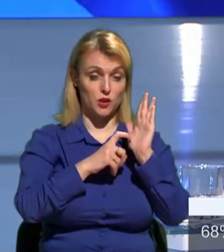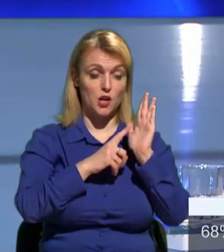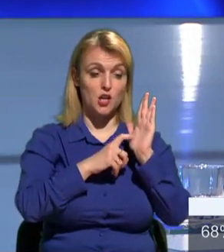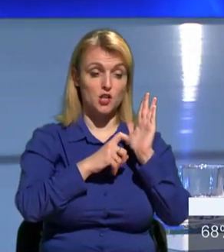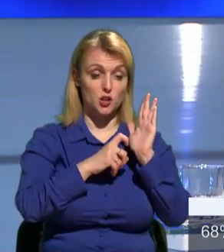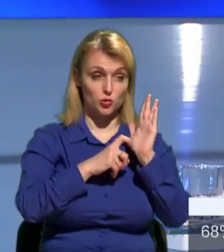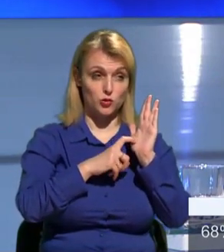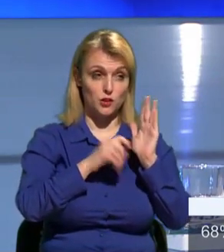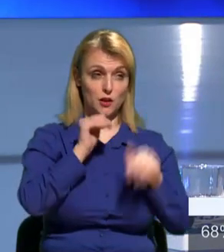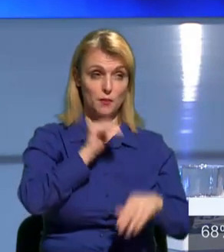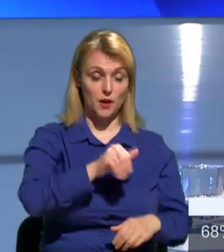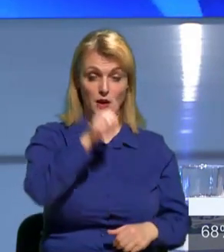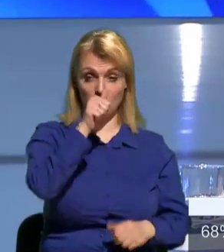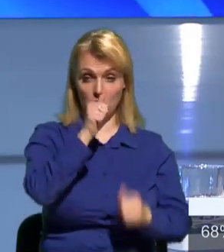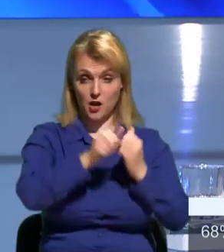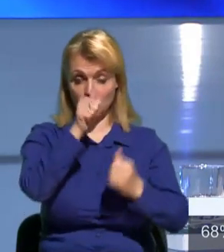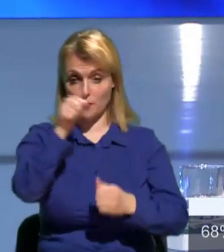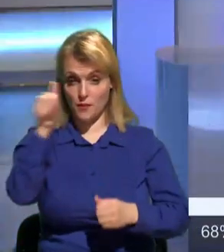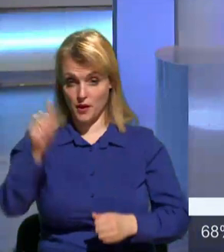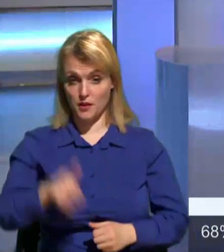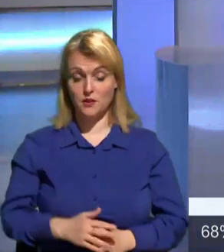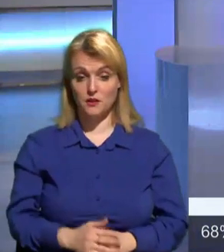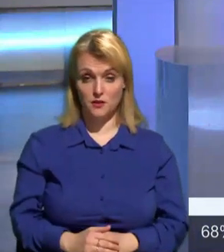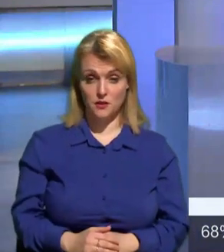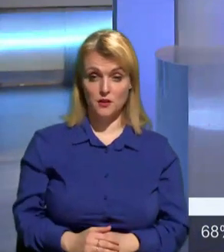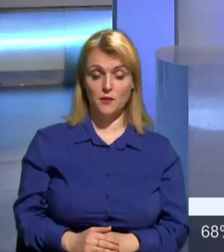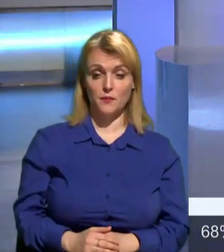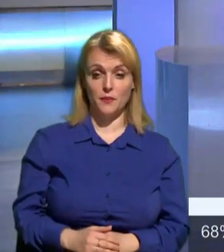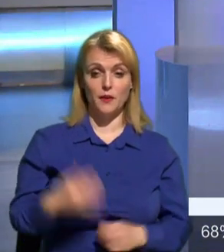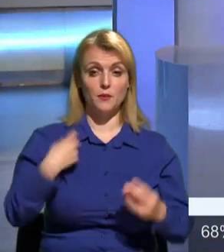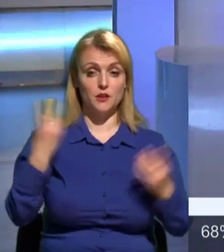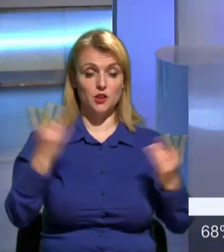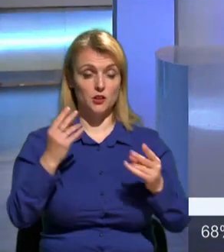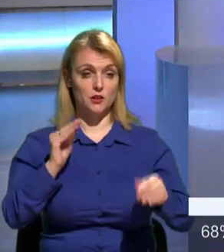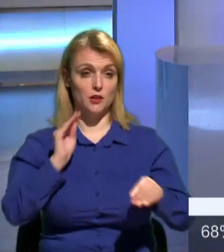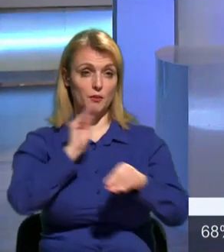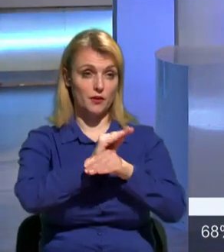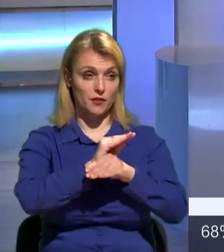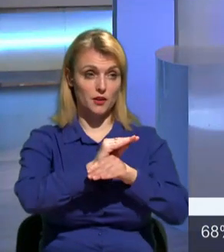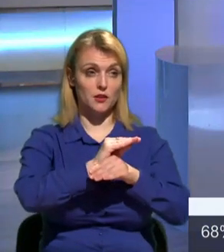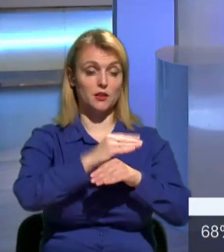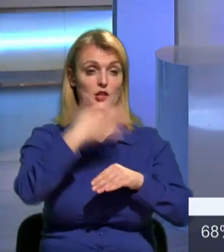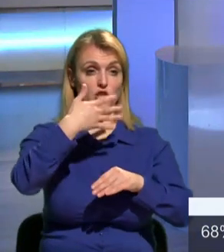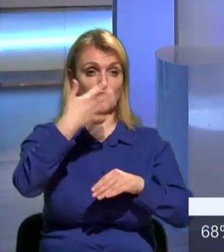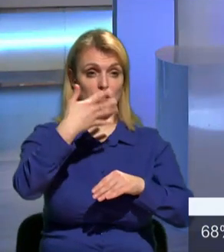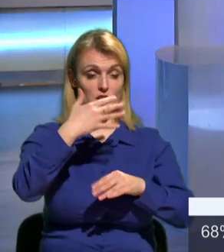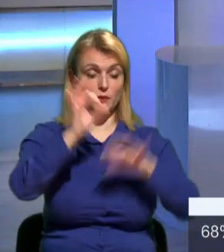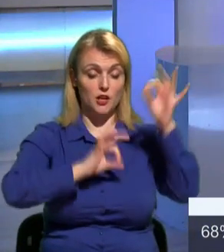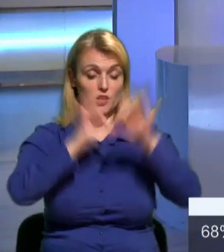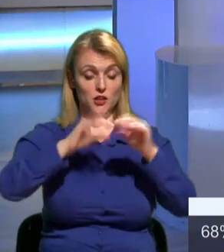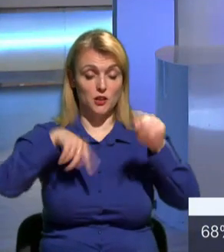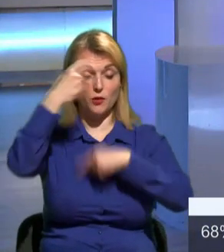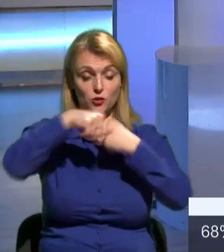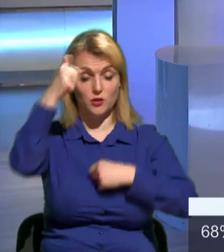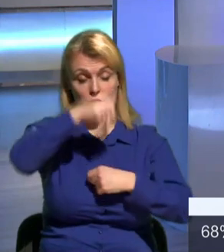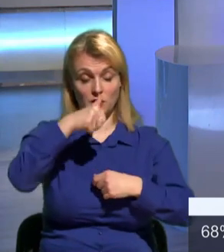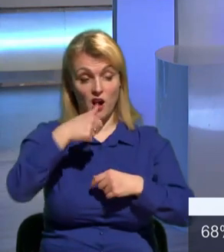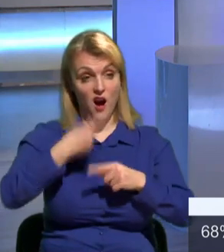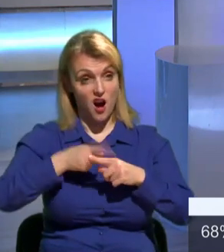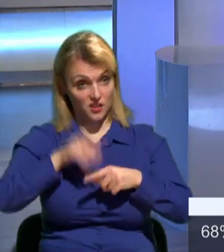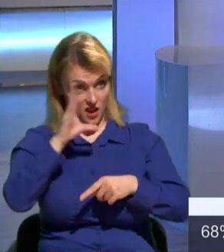suplimentar. Adică față de fondul actual de 15, noi trebuie să-l majorăm cu 50% în anul viitor. E real lucrul acesta sau nu e real? De unde să